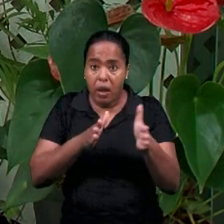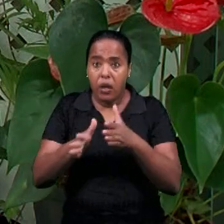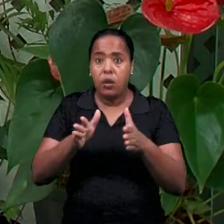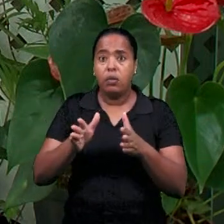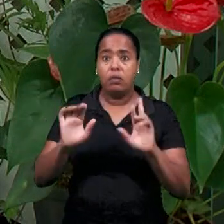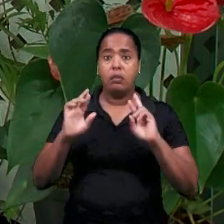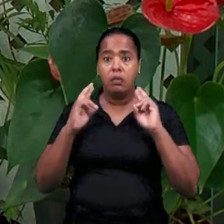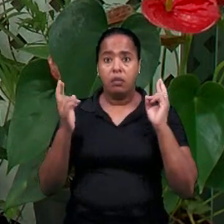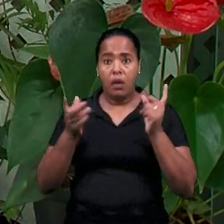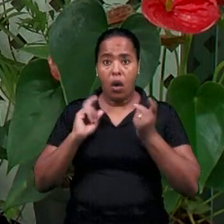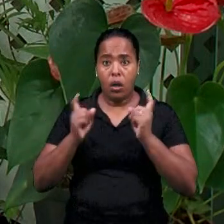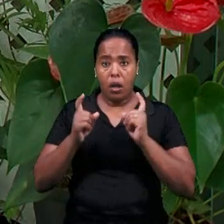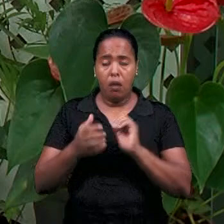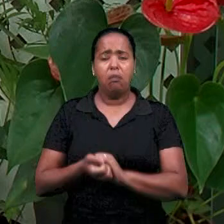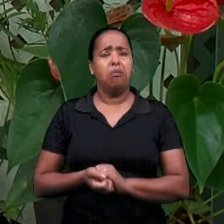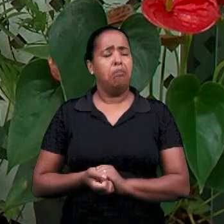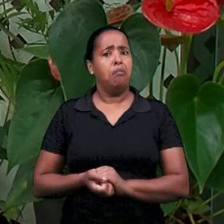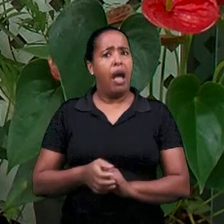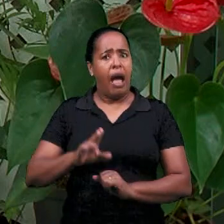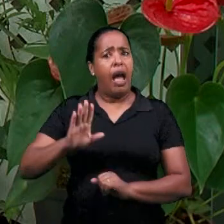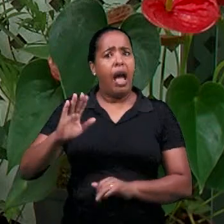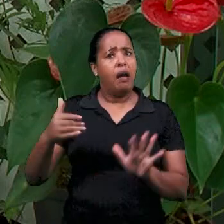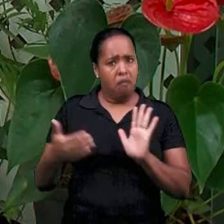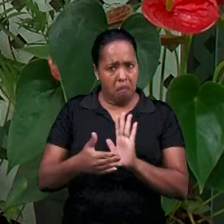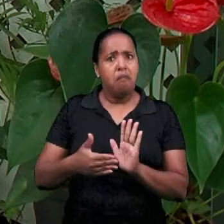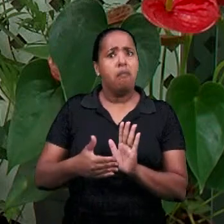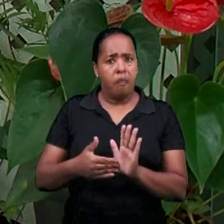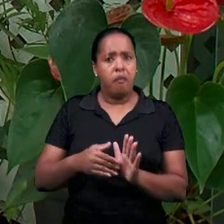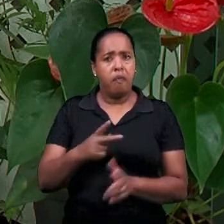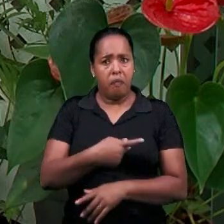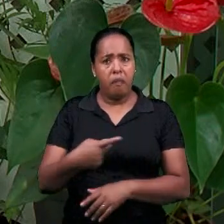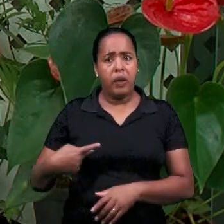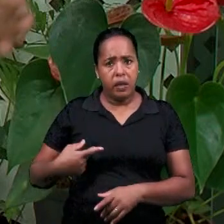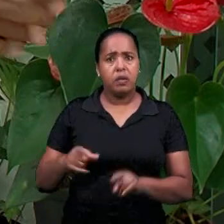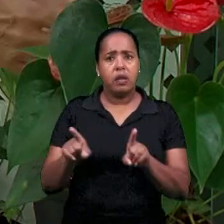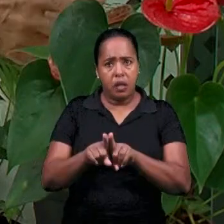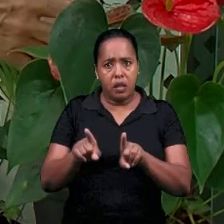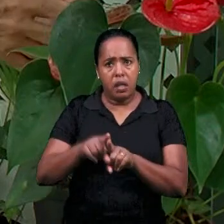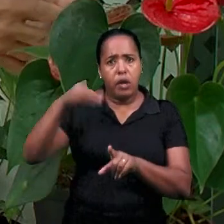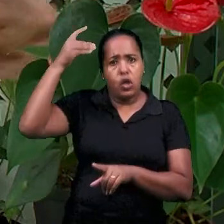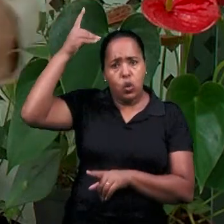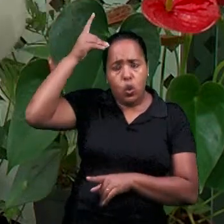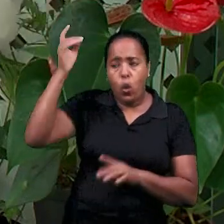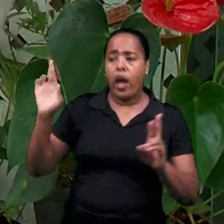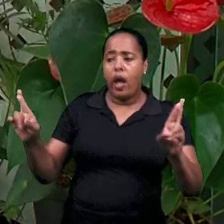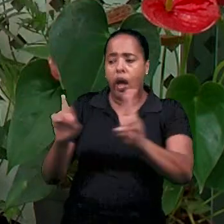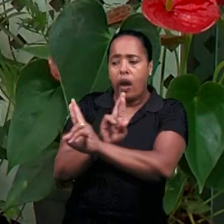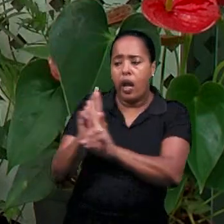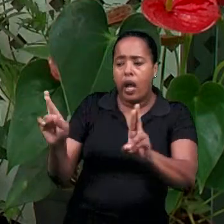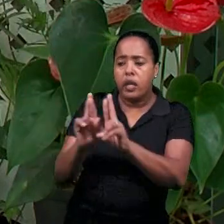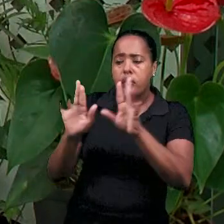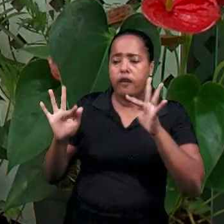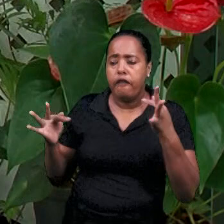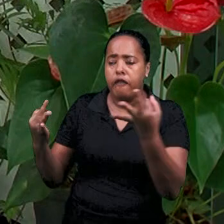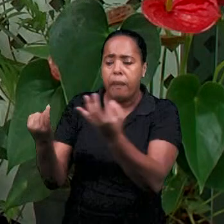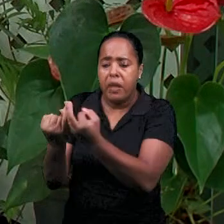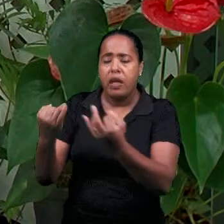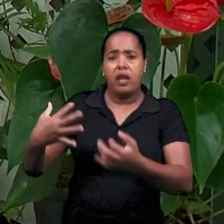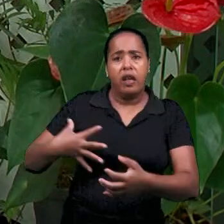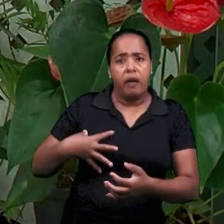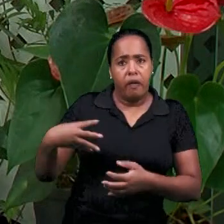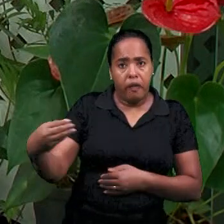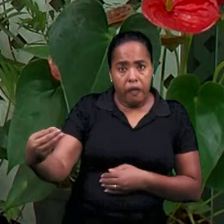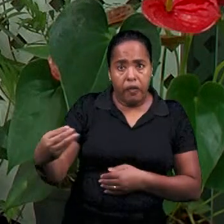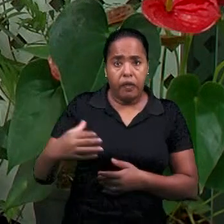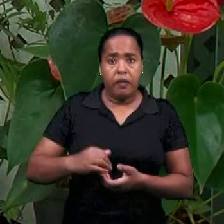dans les réunions, même un pasteur aussi. Nous avons ici un don spirituel, un de nos pasteurs par rapport à la famille, par